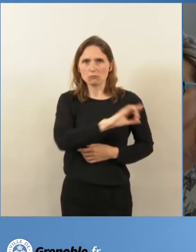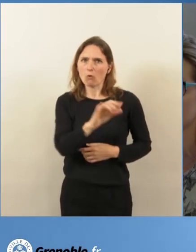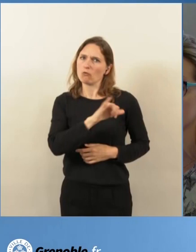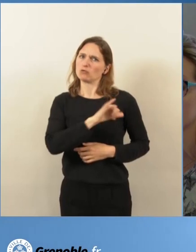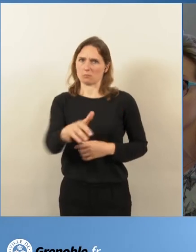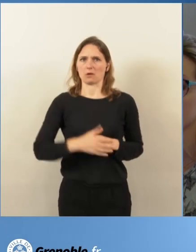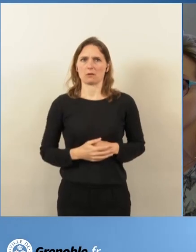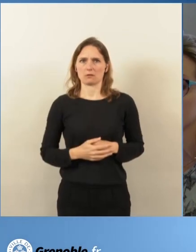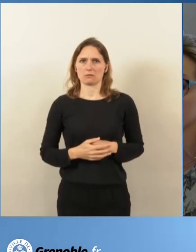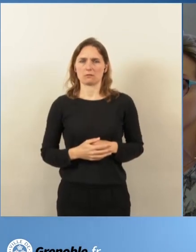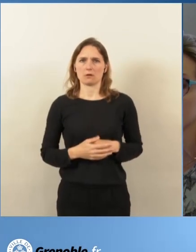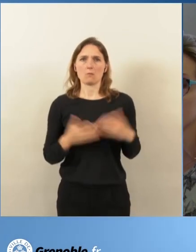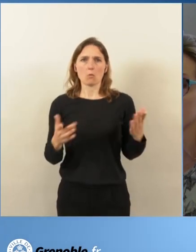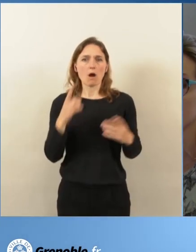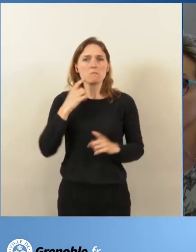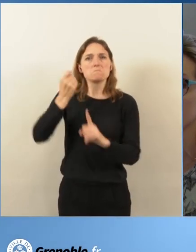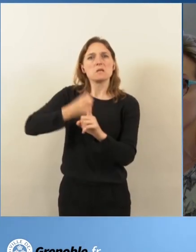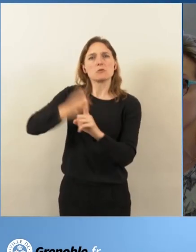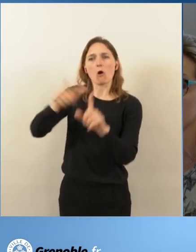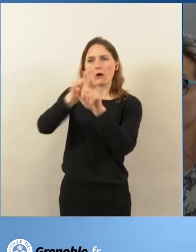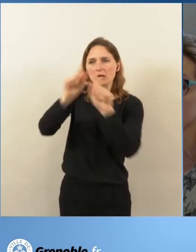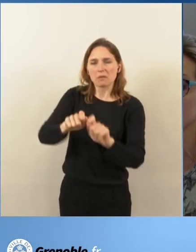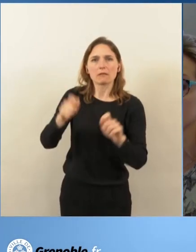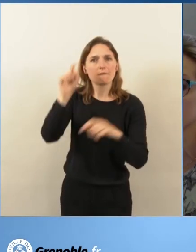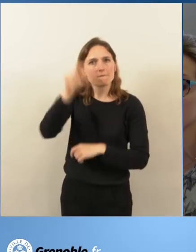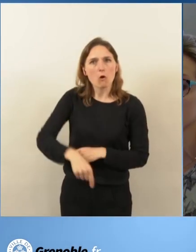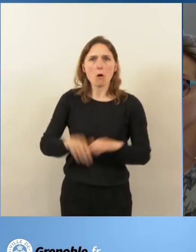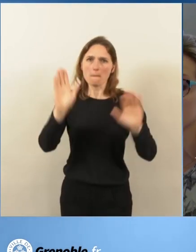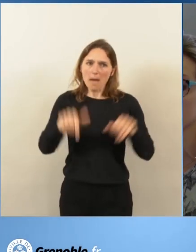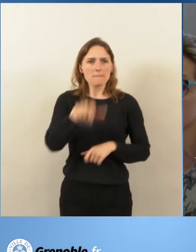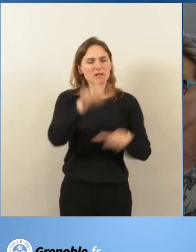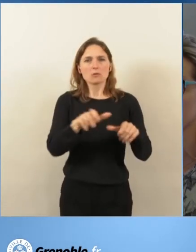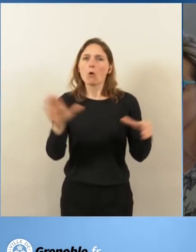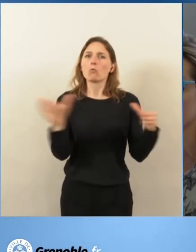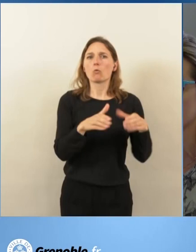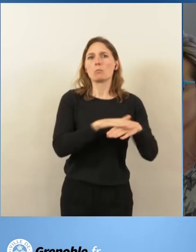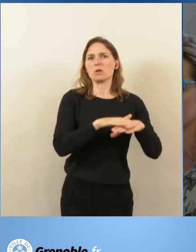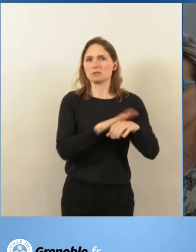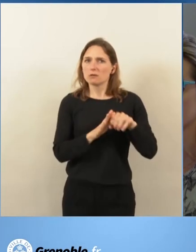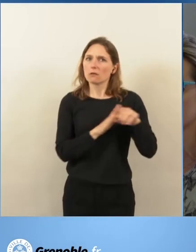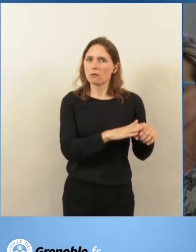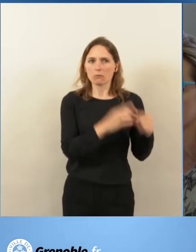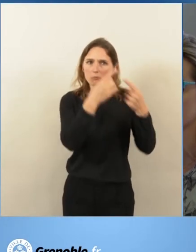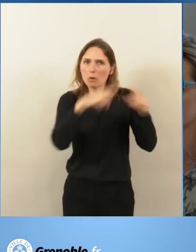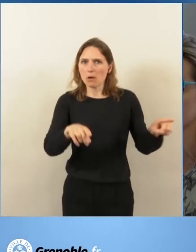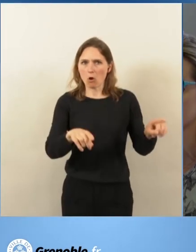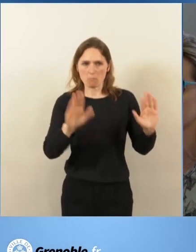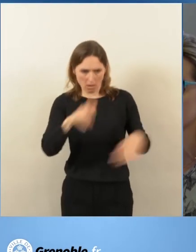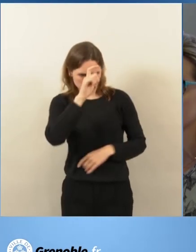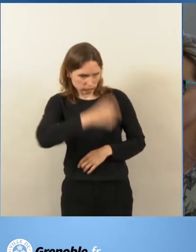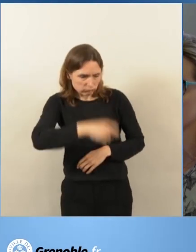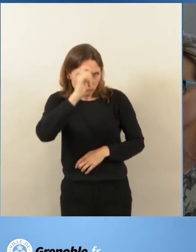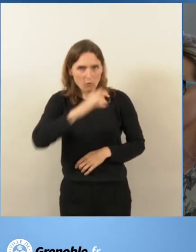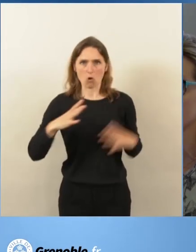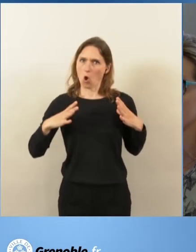parce que le respect du militantisme n'a pas de frontière et je pense que cela mérite d'être souligné parce que l'engagement